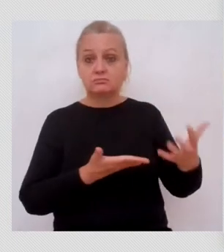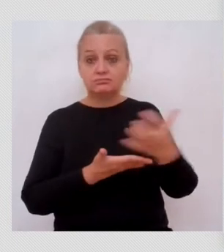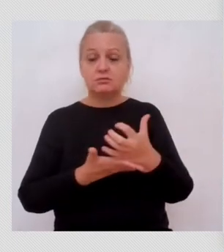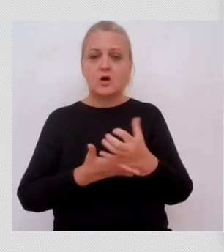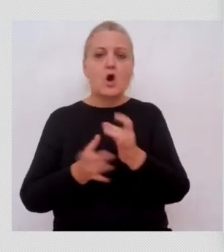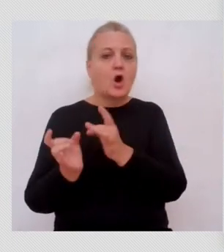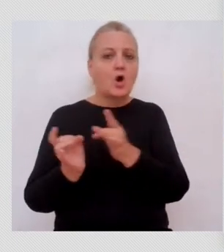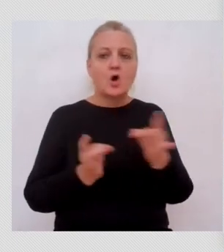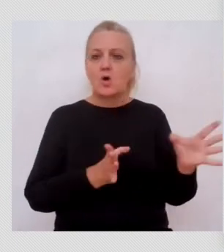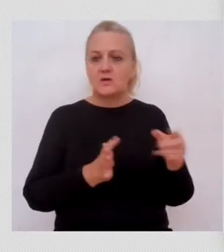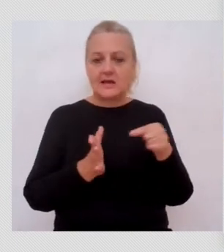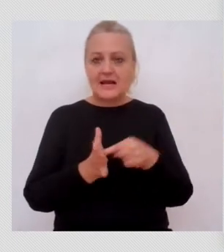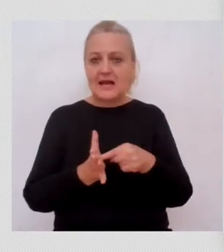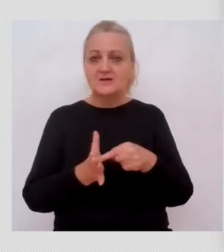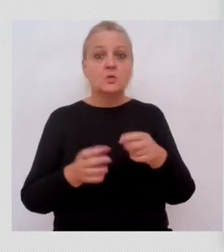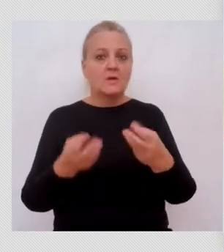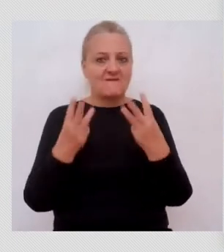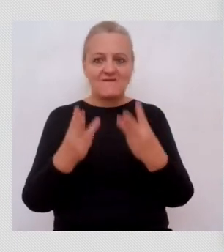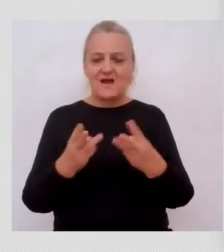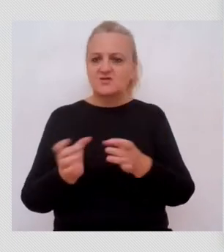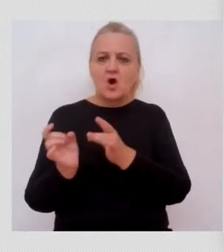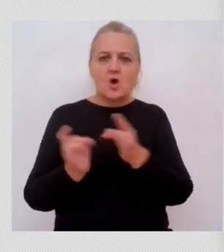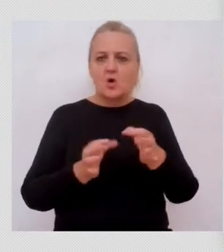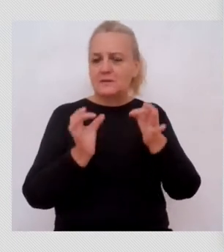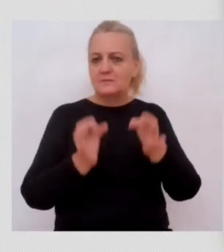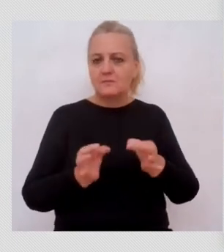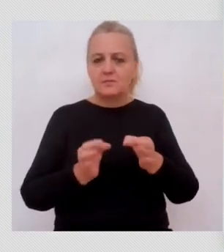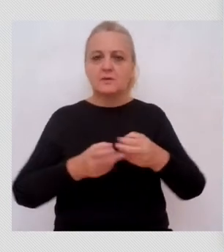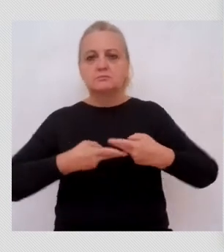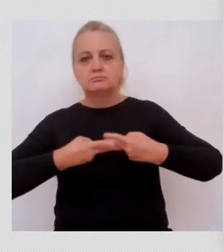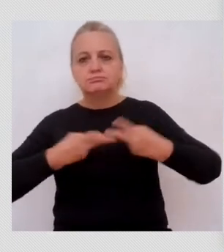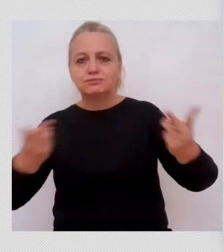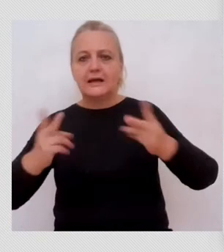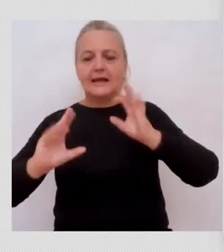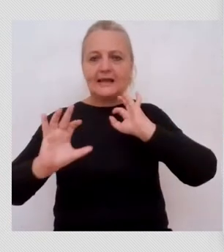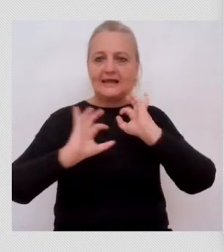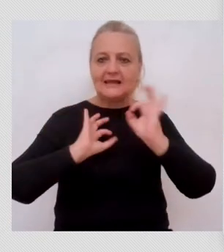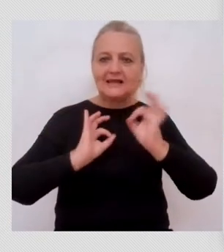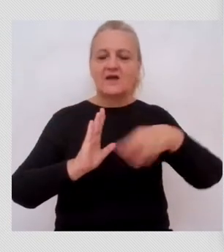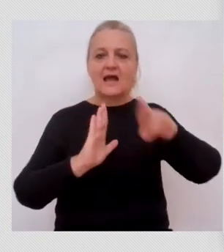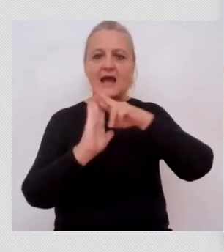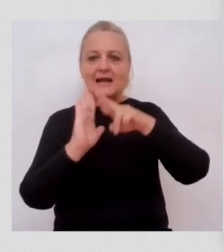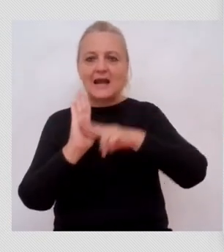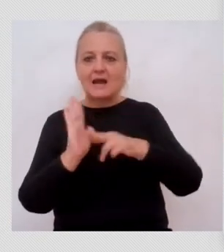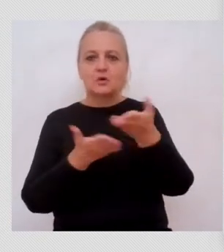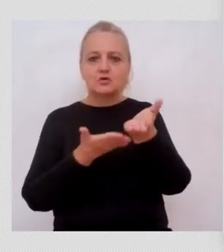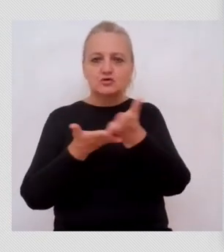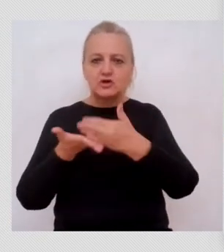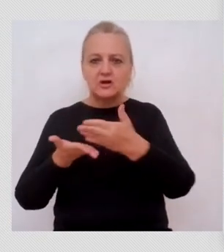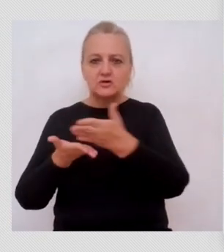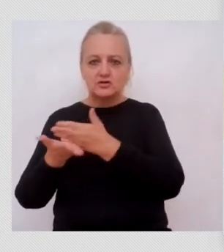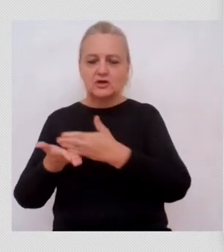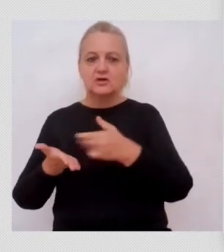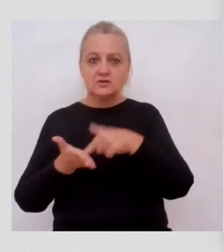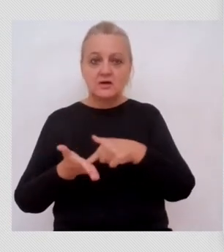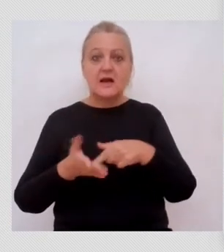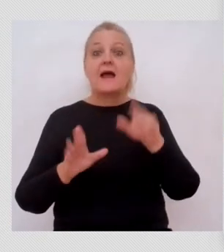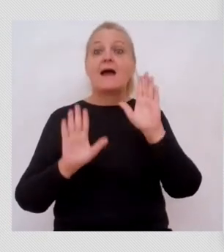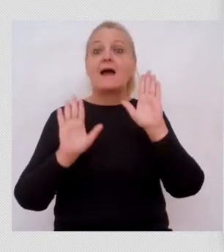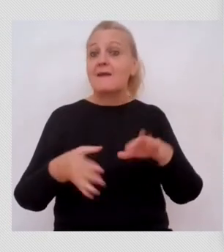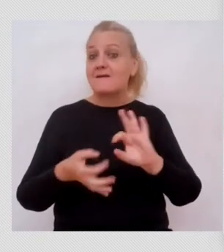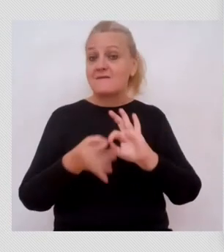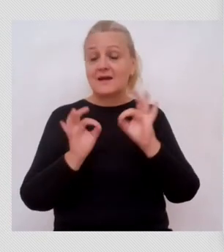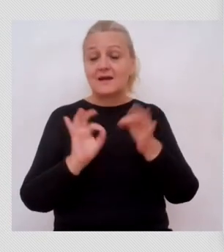To jest niezwykle ważne. Na bieżąco publikować komunikaty, raporty cząstkowe, a nawet